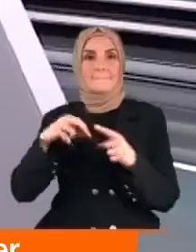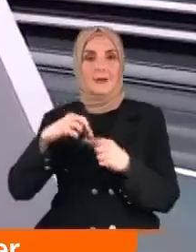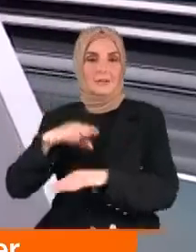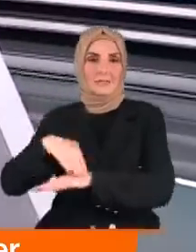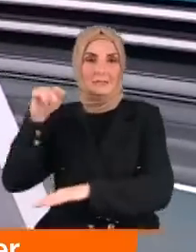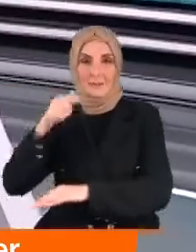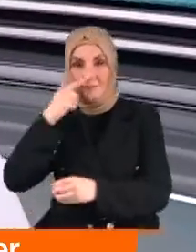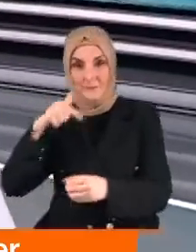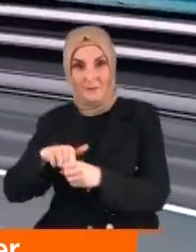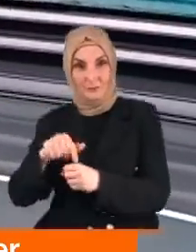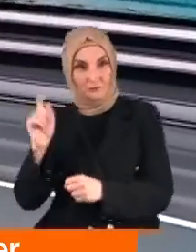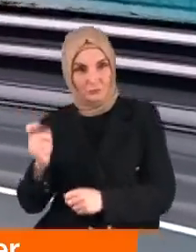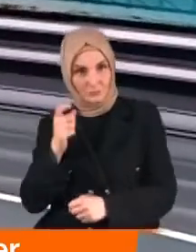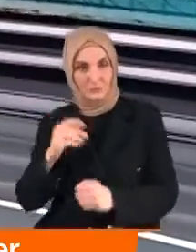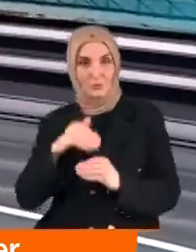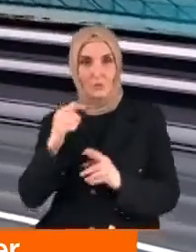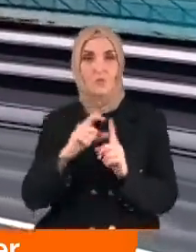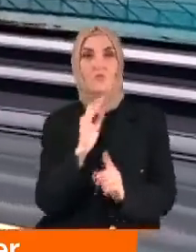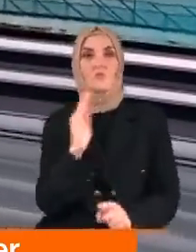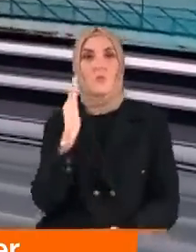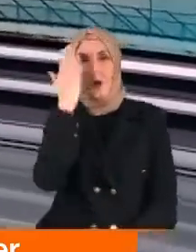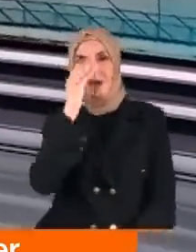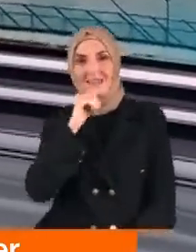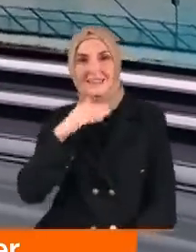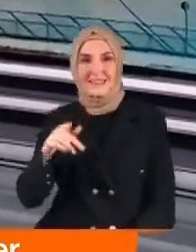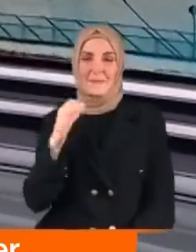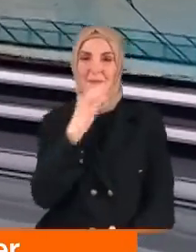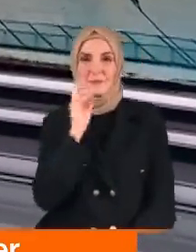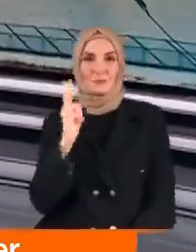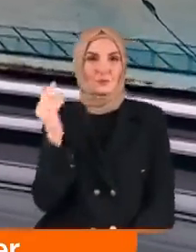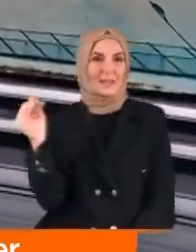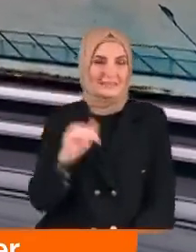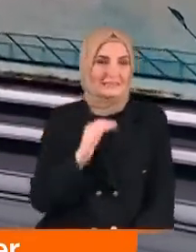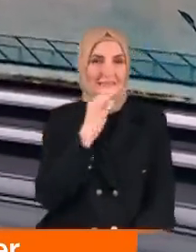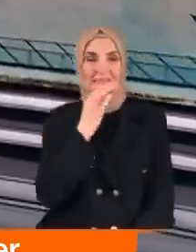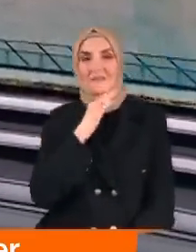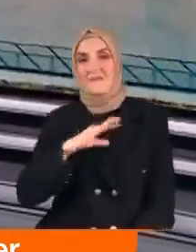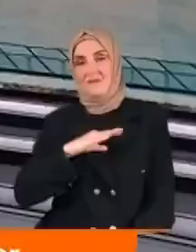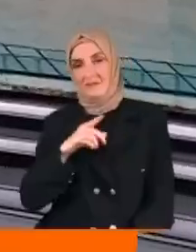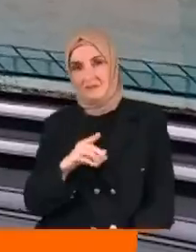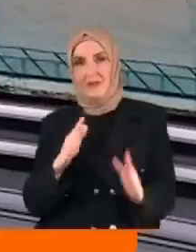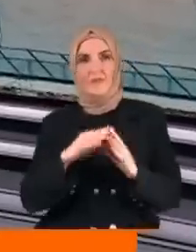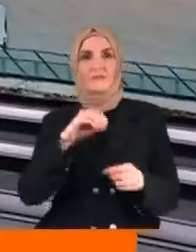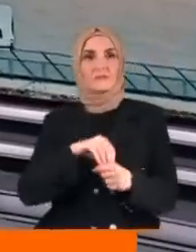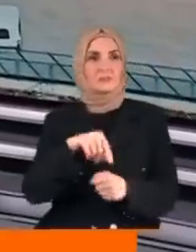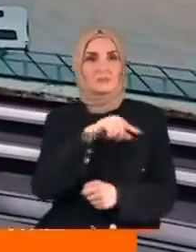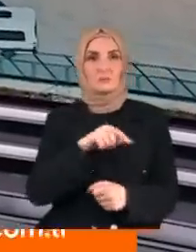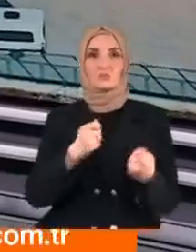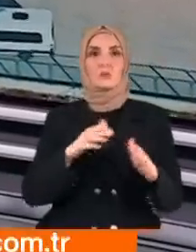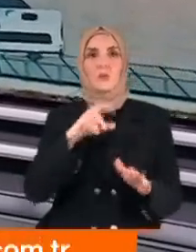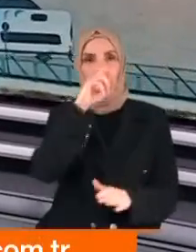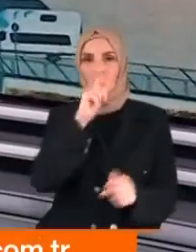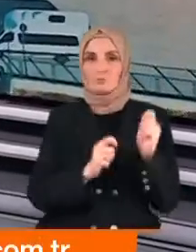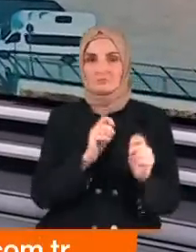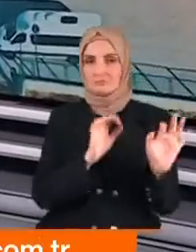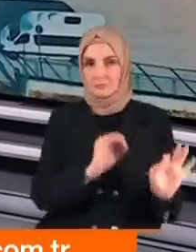Doğu Karadeniz'den de benzer bir müjdenin gelmesi artık an meselesi. Evlerimizde ücretsiz doğalgazı kullanmaya başladık. Gabar petrolü de